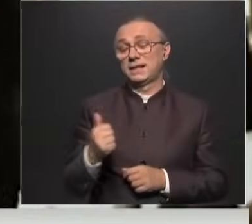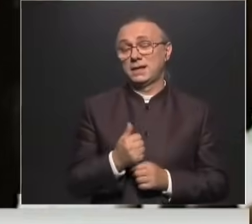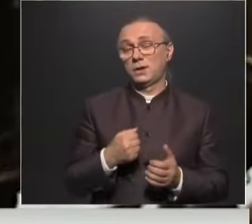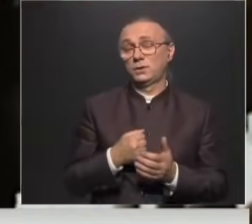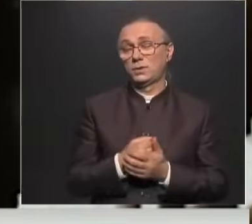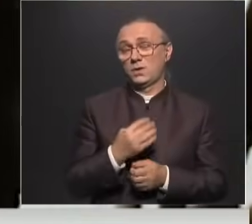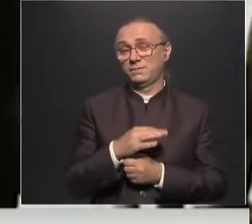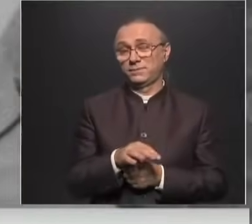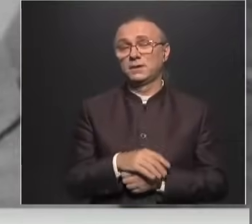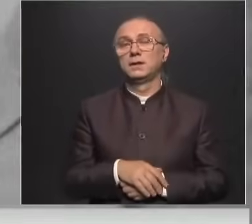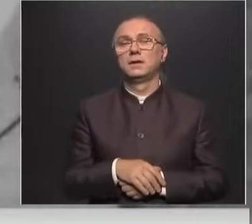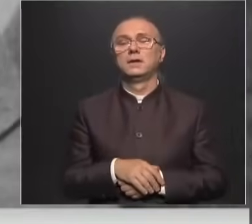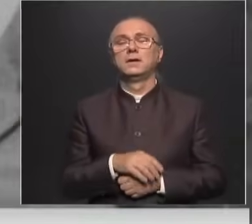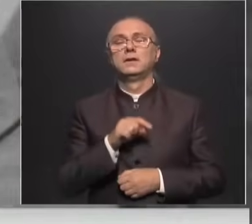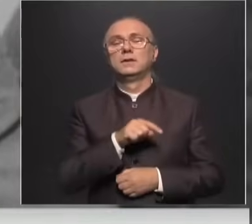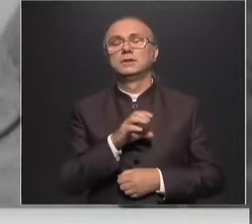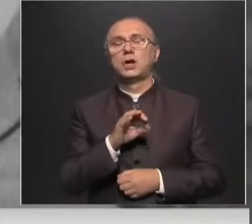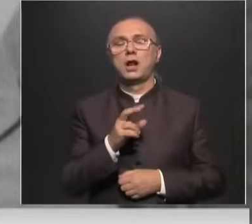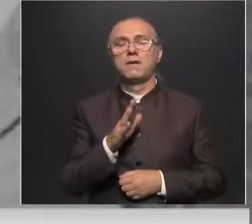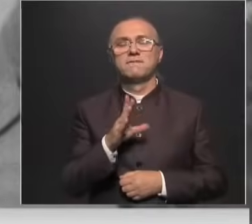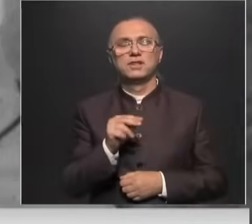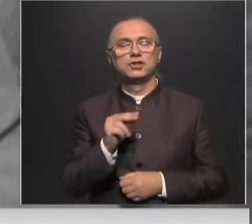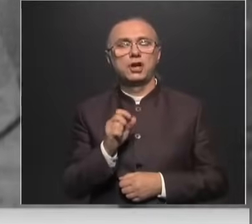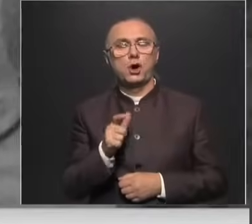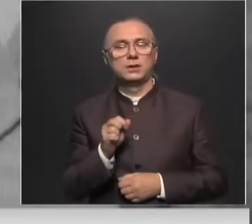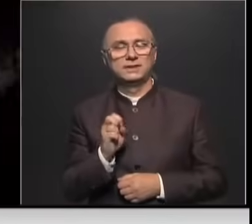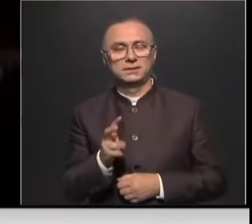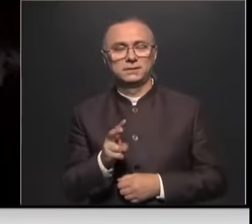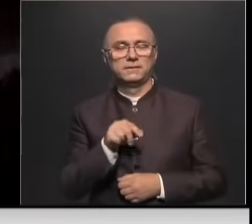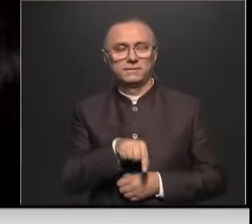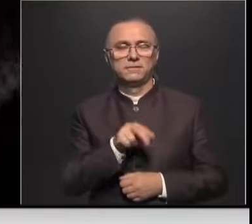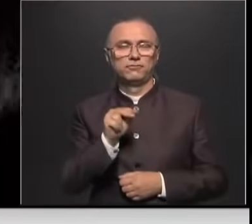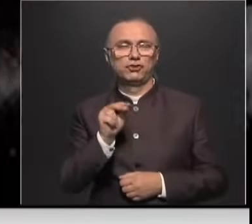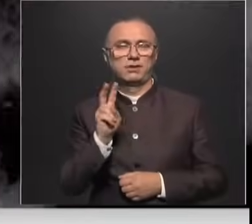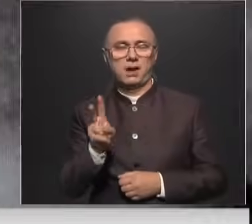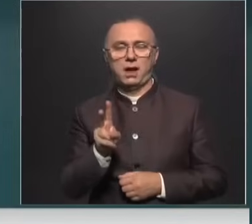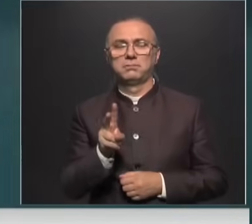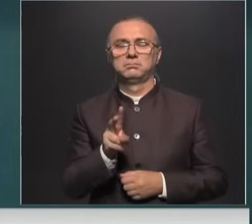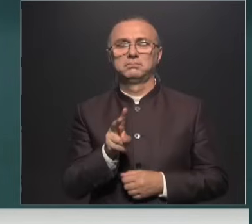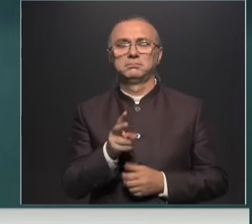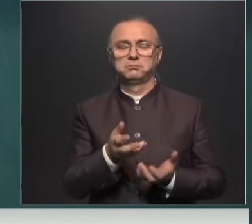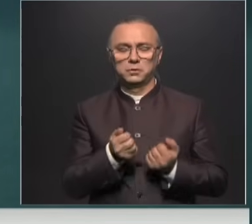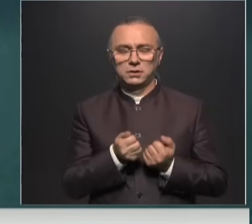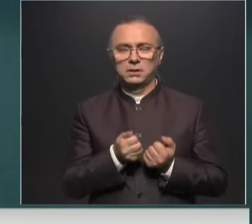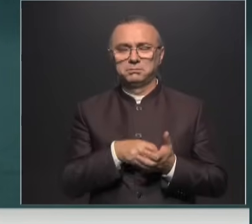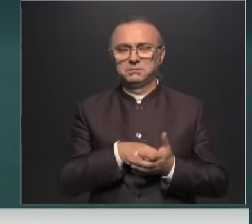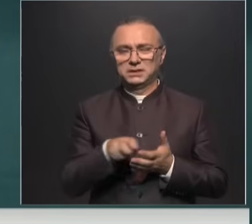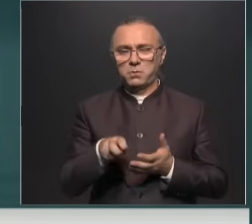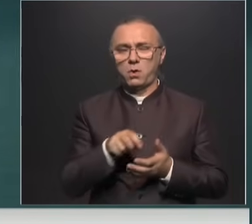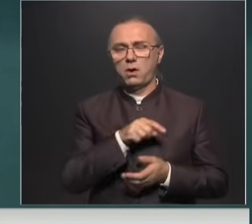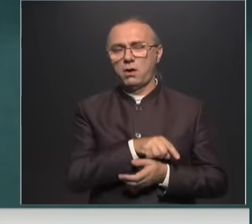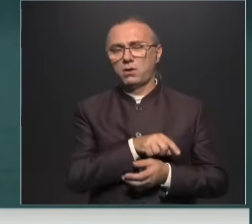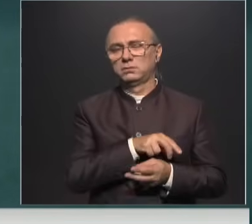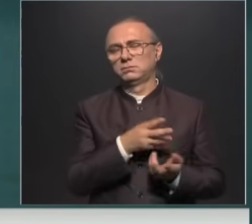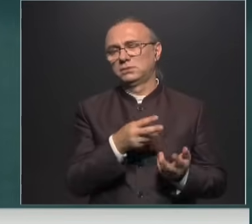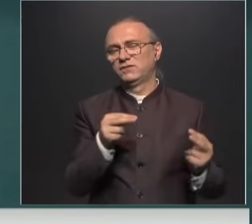в Сольвычегодскую чрезвычайную комиссию поступил донос некоего неграмотного гражданина. Он утверждал, что на берегу